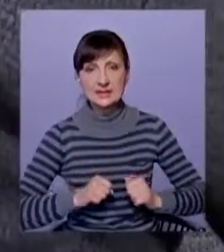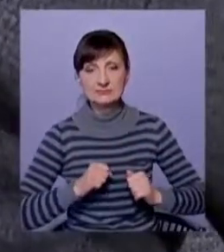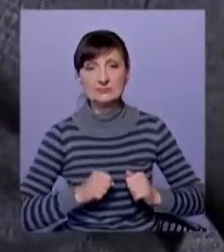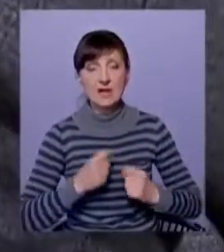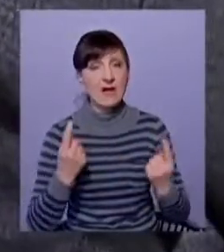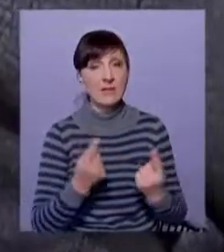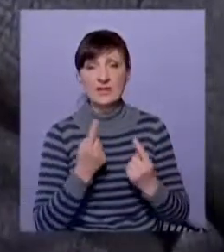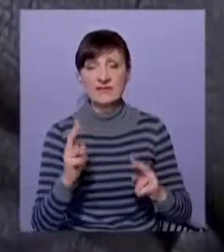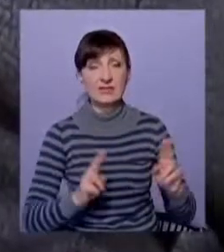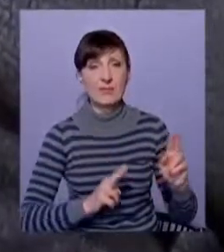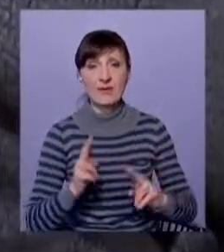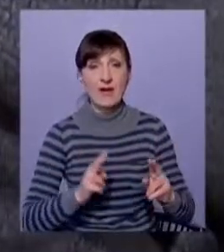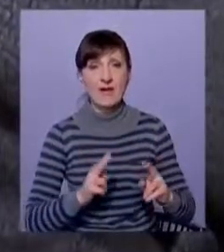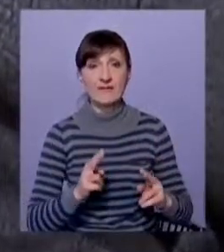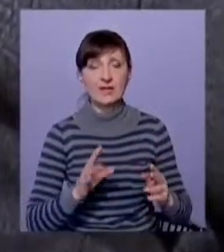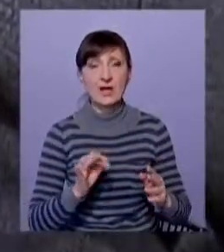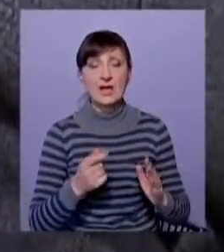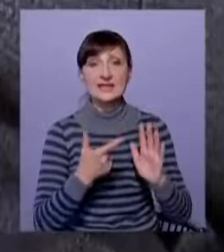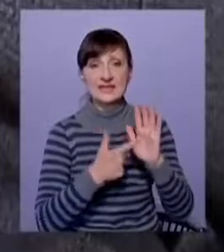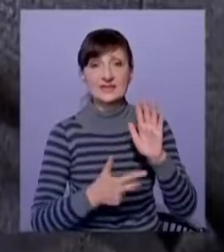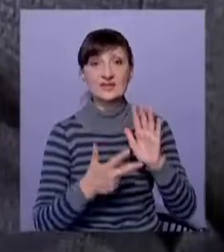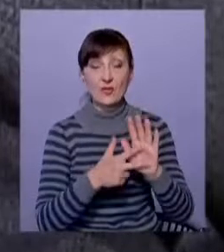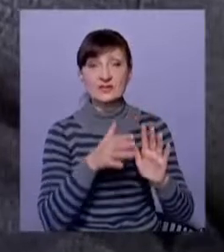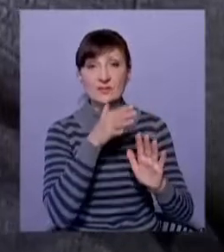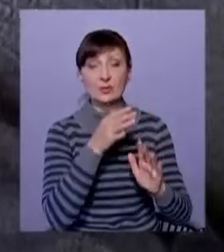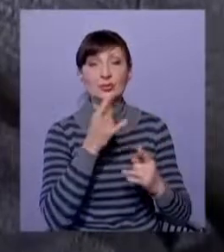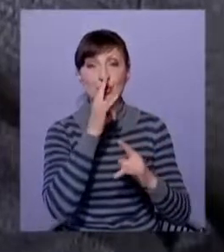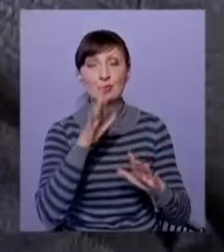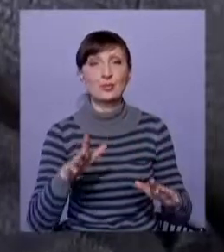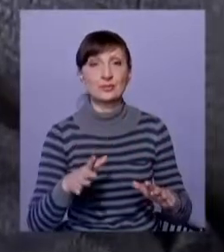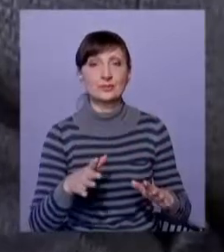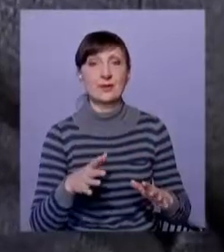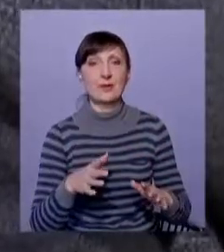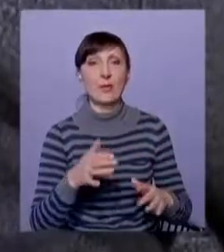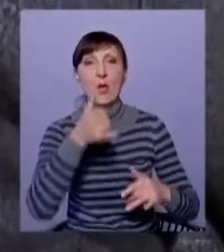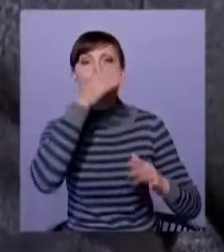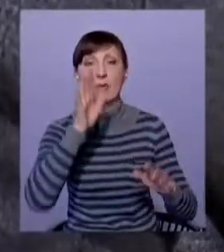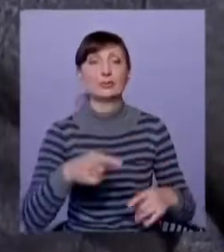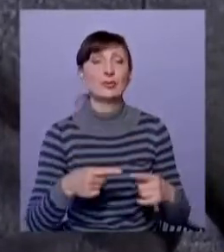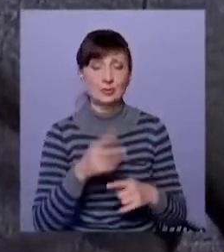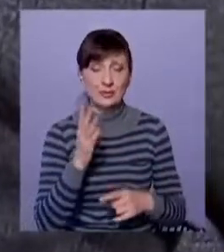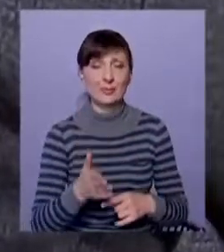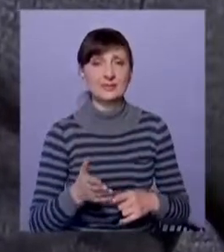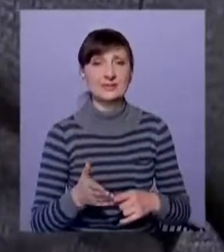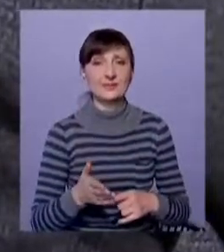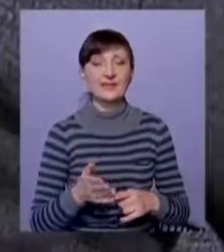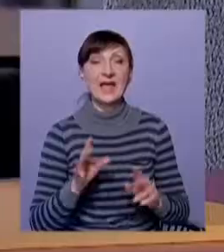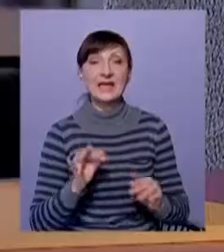это простые правила, и мои 78 лет, про которые я говорил, уже не будут оговоркой. 76 лет, да. Я опять же говорю, что это не будет оговоркой. Я думаю,